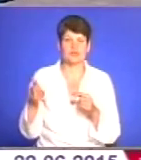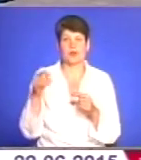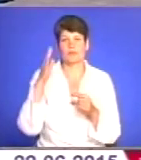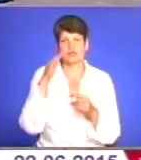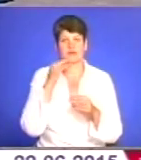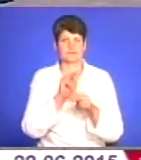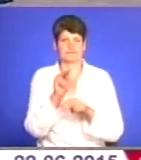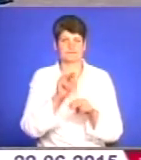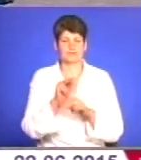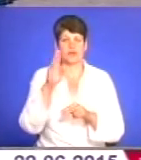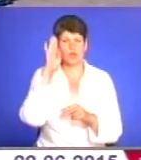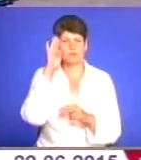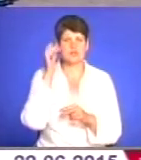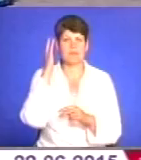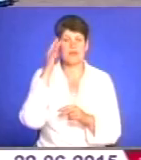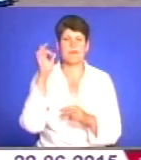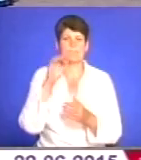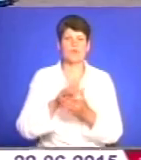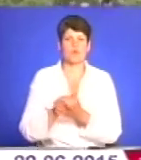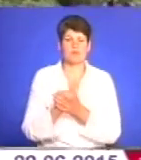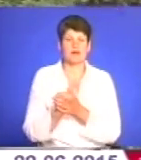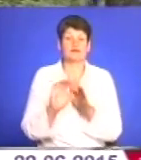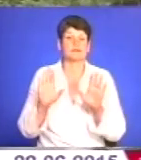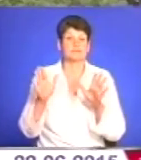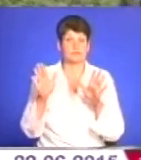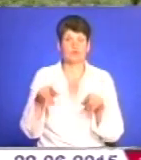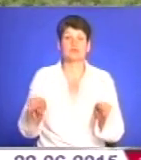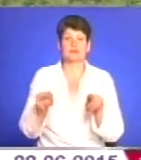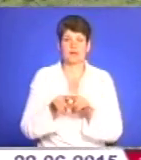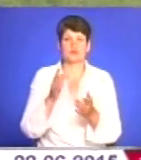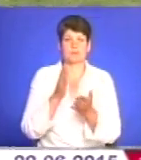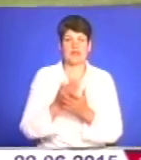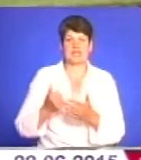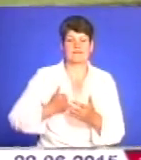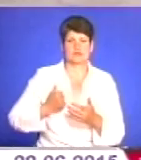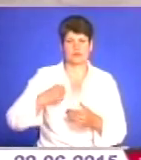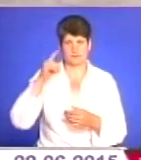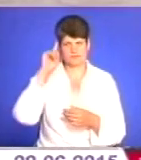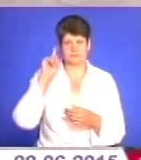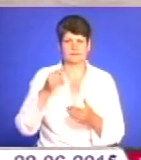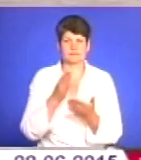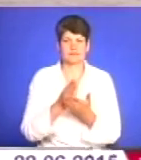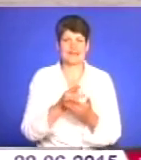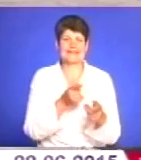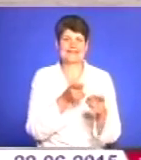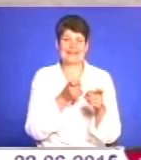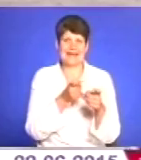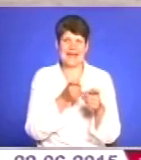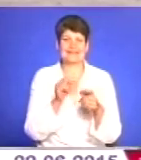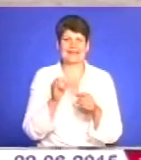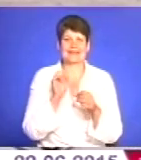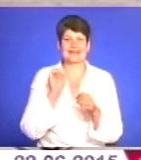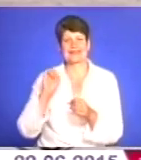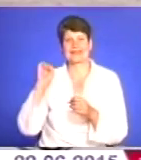тато. Хлопчик мріє про мир, але про всяк випадок теж має певні військові навички. Стріляти і кидати